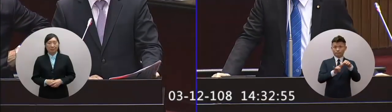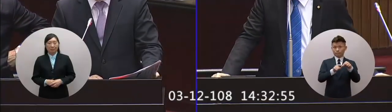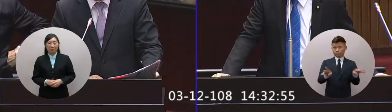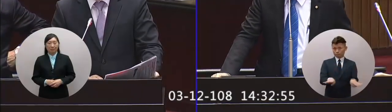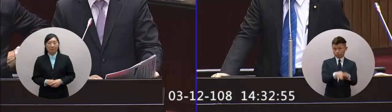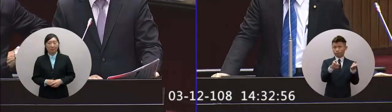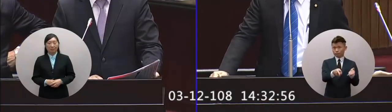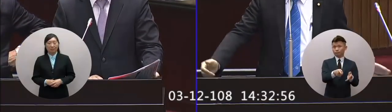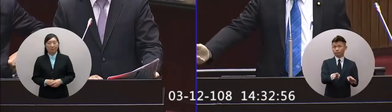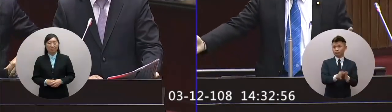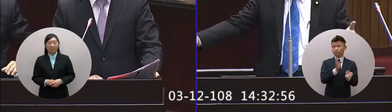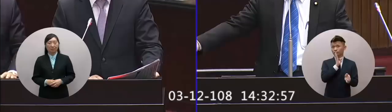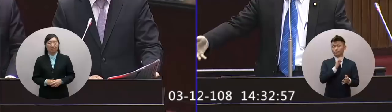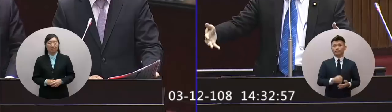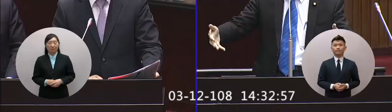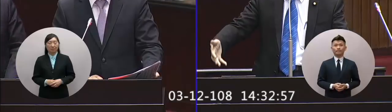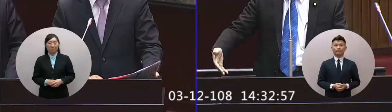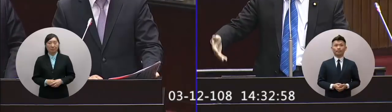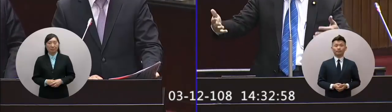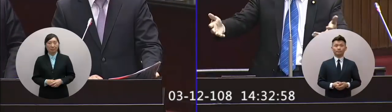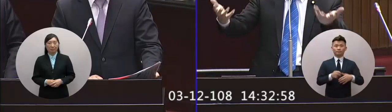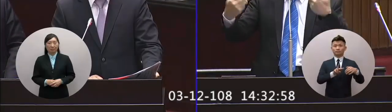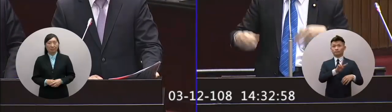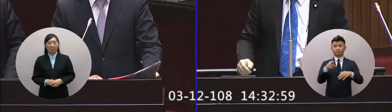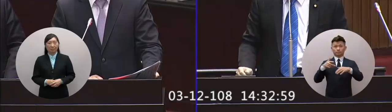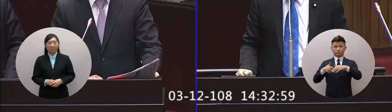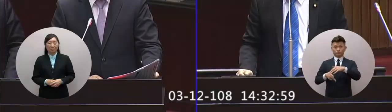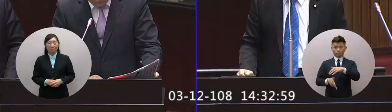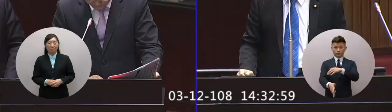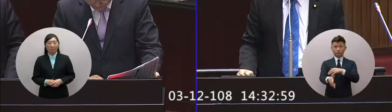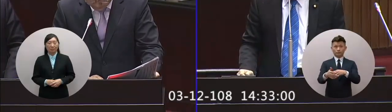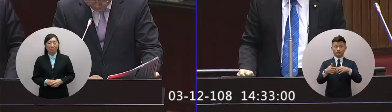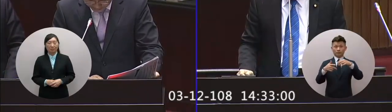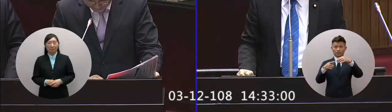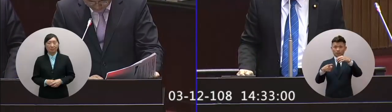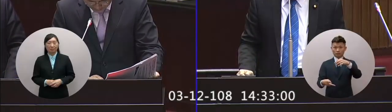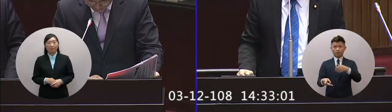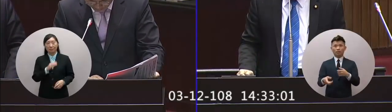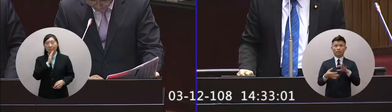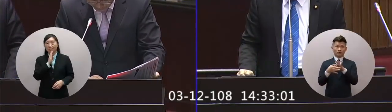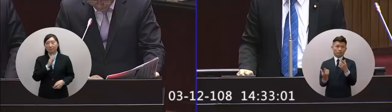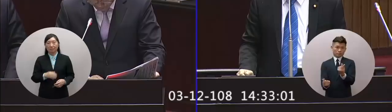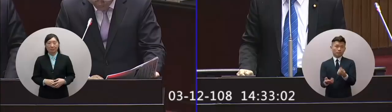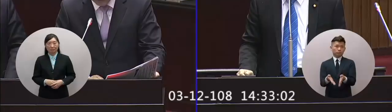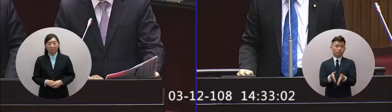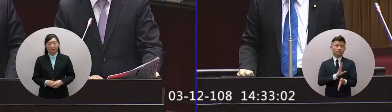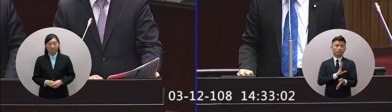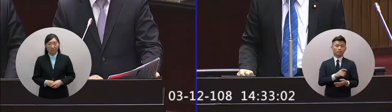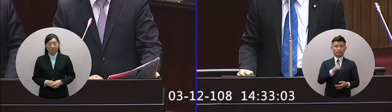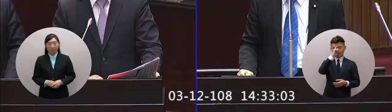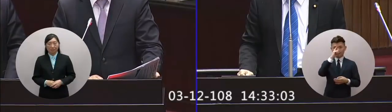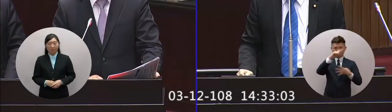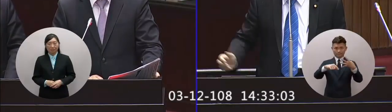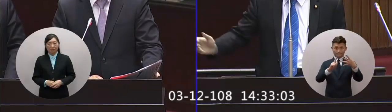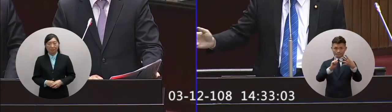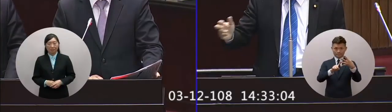开工了嘛， 对， 对不？因为无可能我要做地下二站，我地下一站不爱做嘛，对不？ 是， 所以我们希望第三季